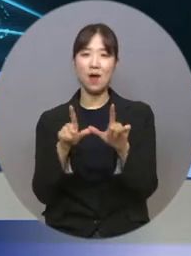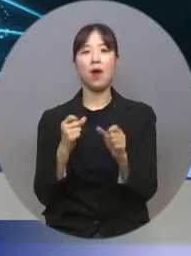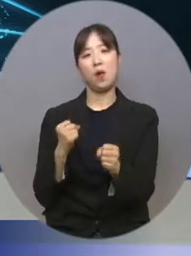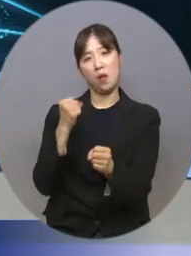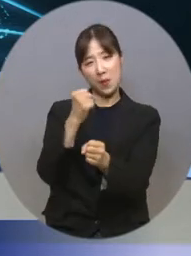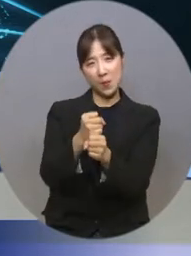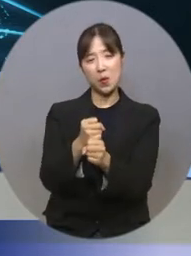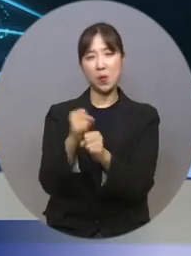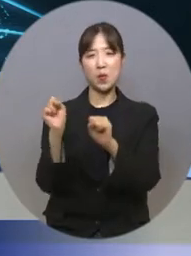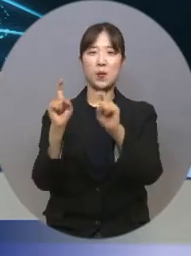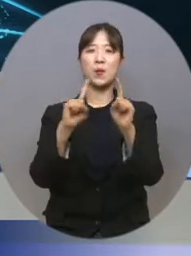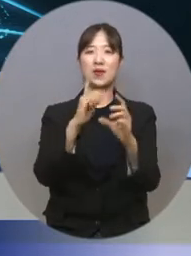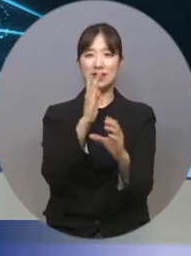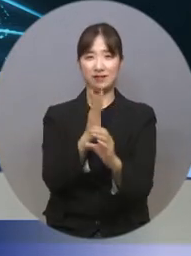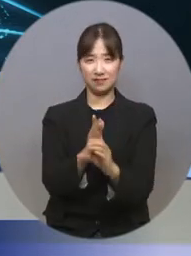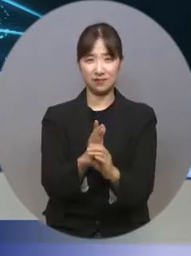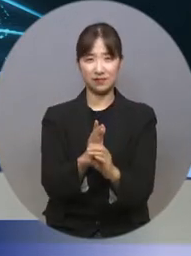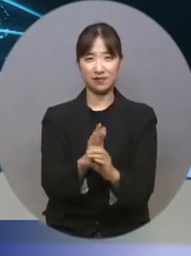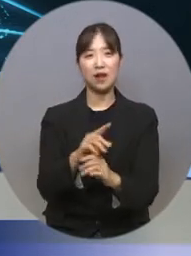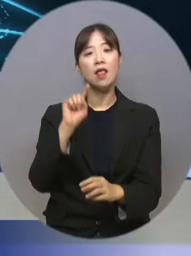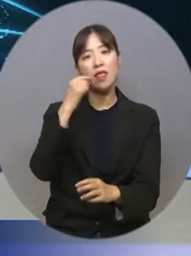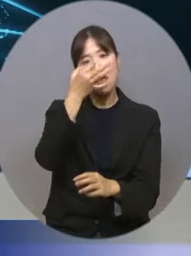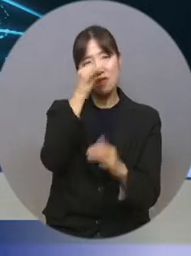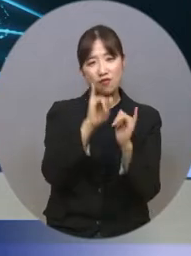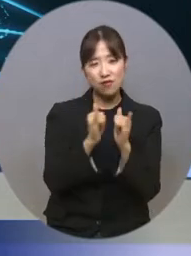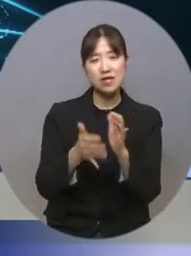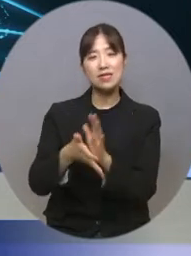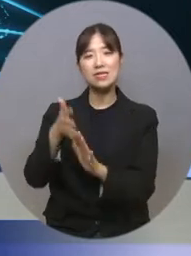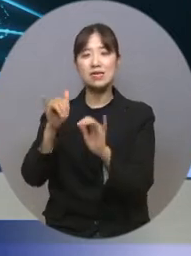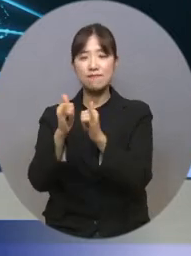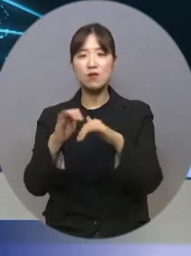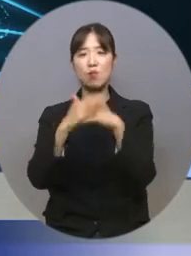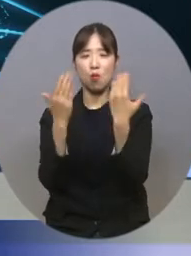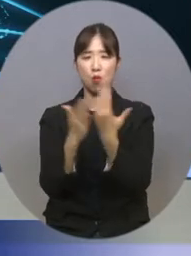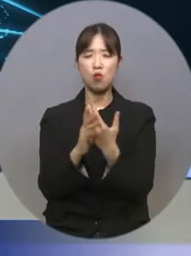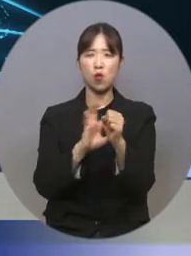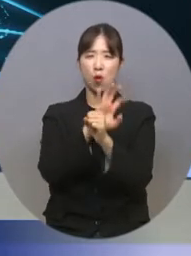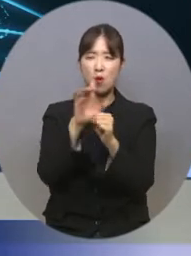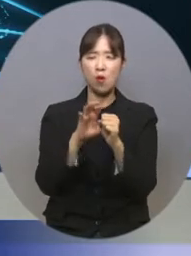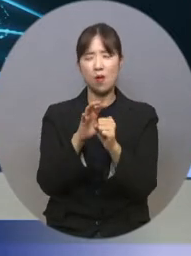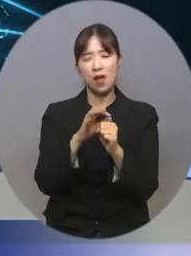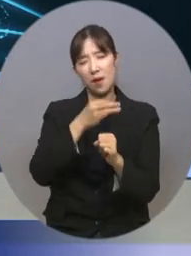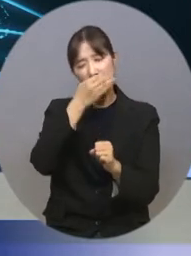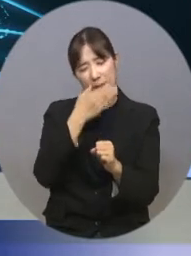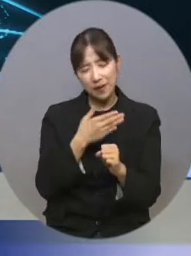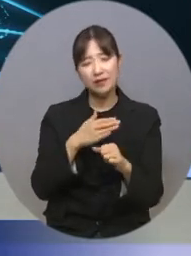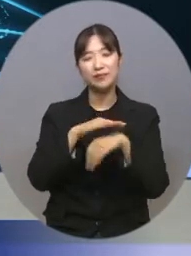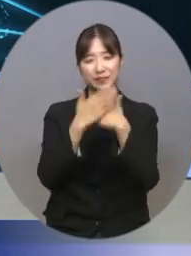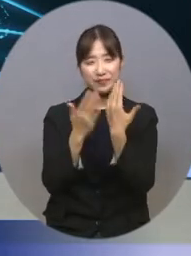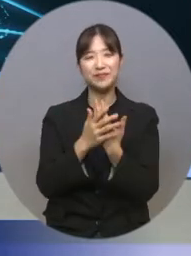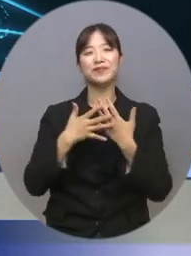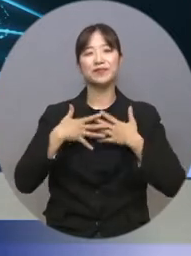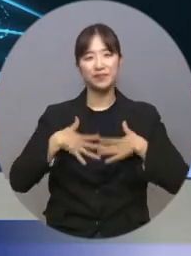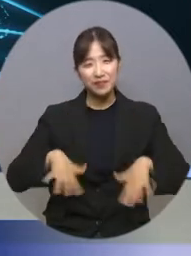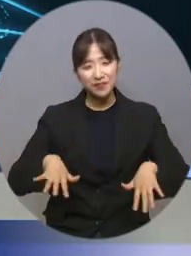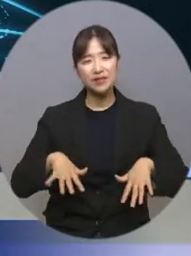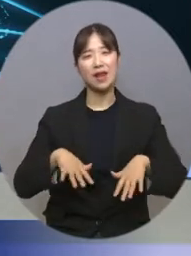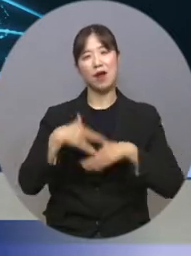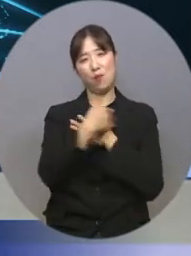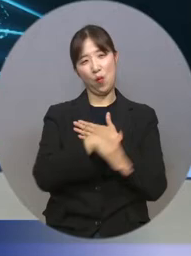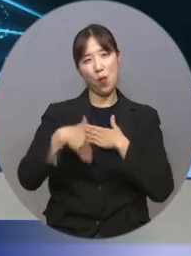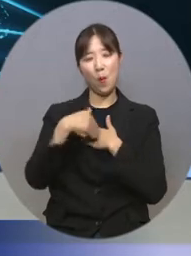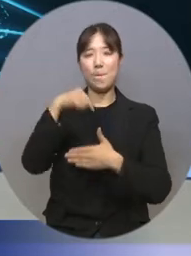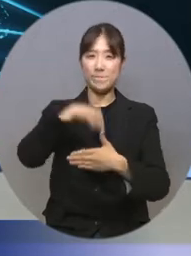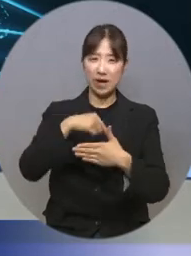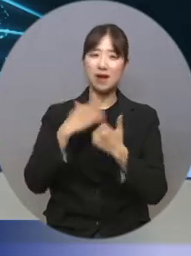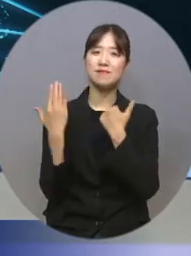요즘입니다 예를 통해 수 린과 시민 모두가 코루나 후유증을 덜고 지친 몸과 마음을 달리는 시간이